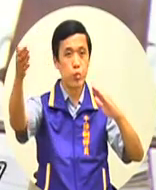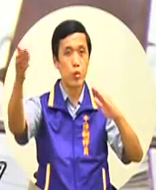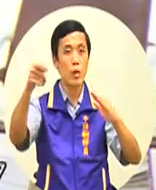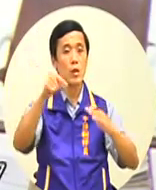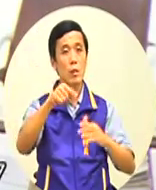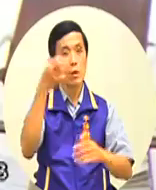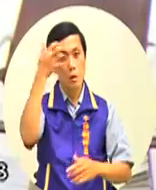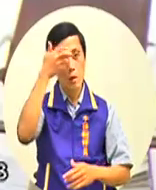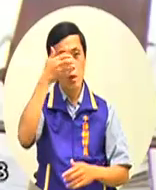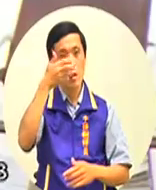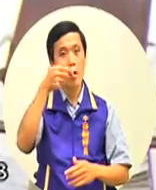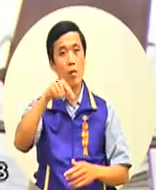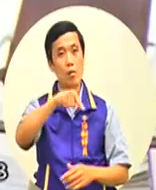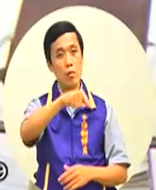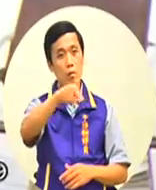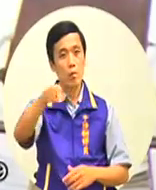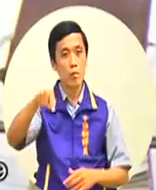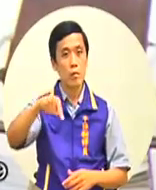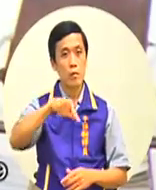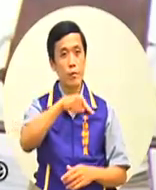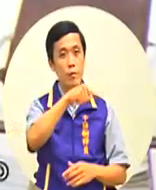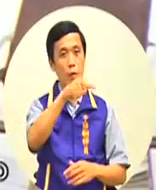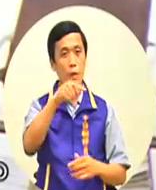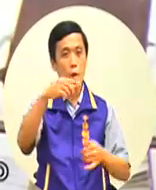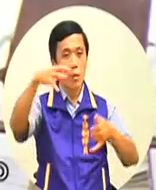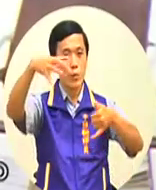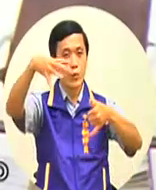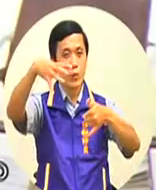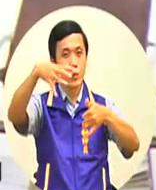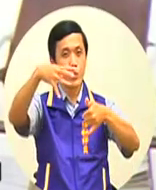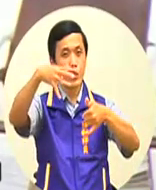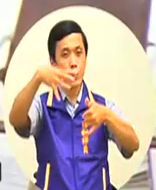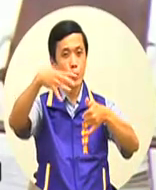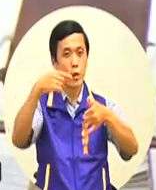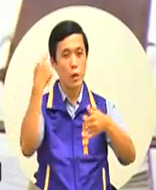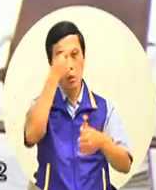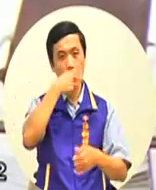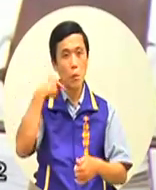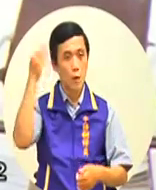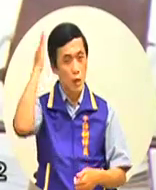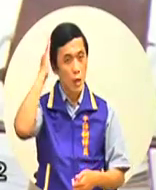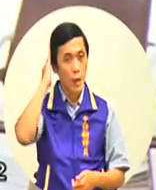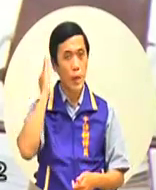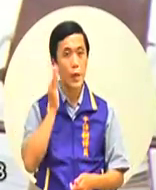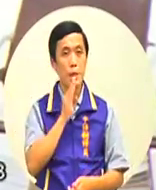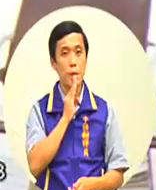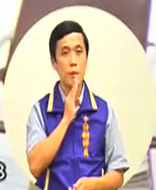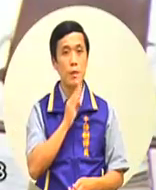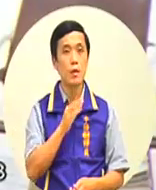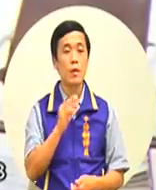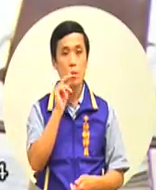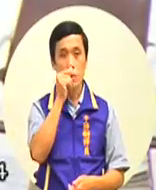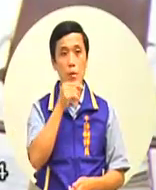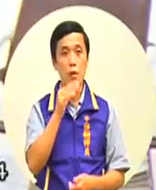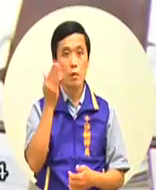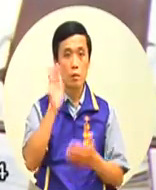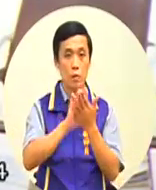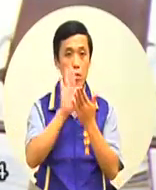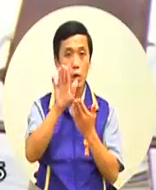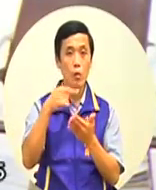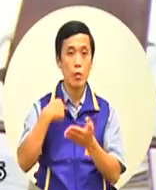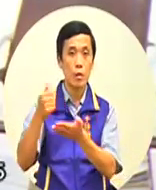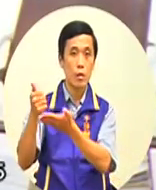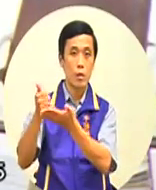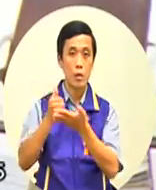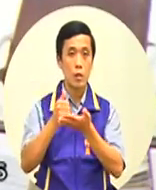哈，搁底下的。在拍日头啊哈，啊拍个乌光光哈，啊所以后来我就有请了我们的老福科哈，